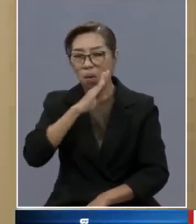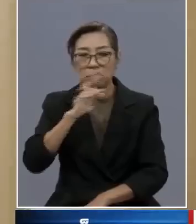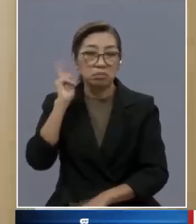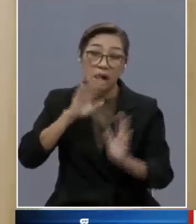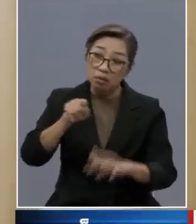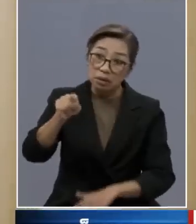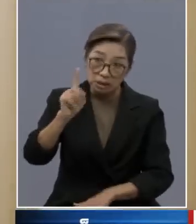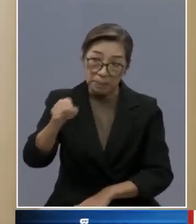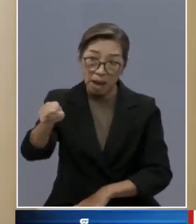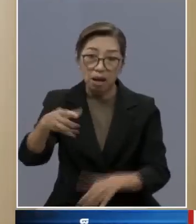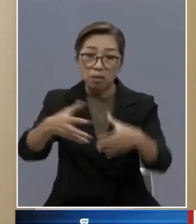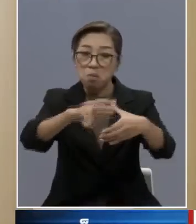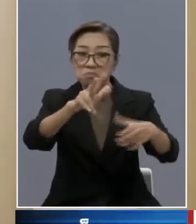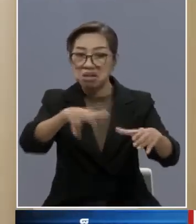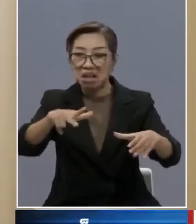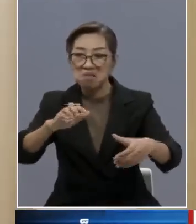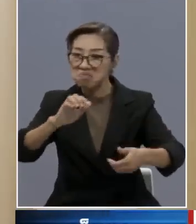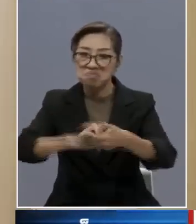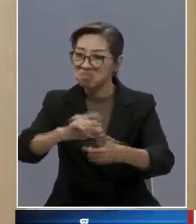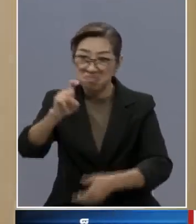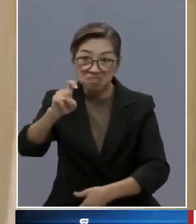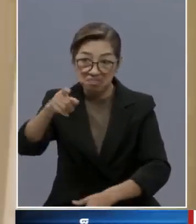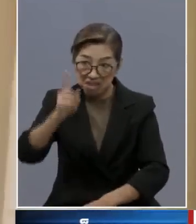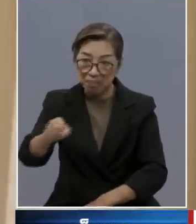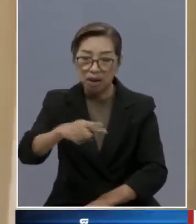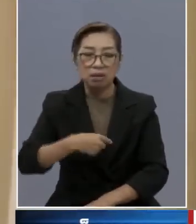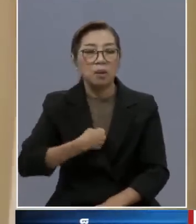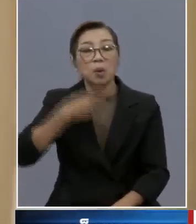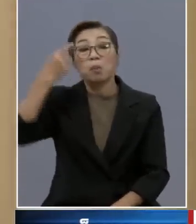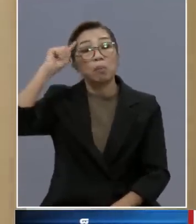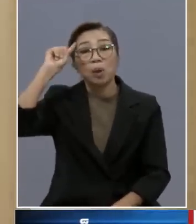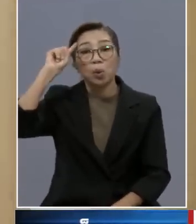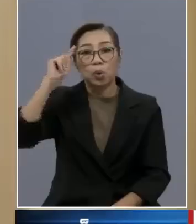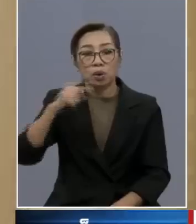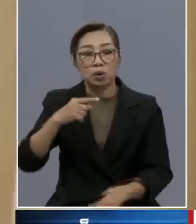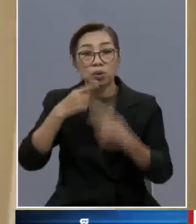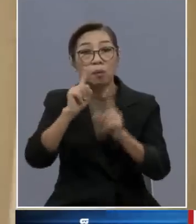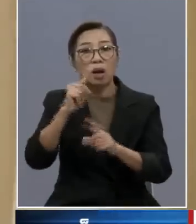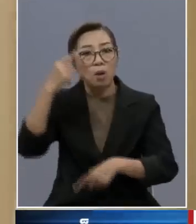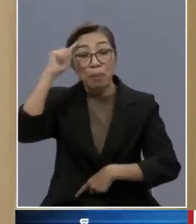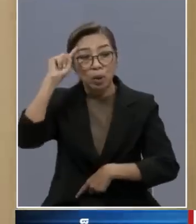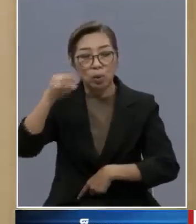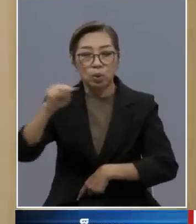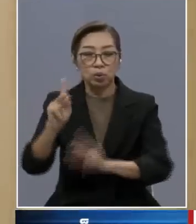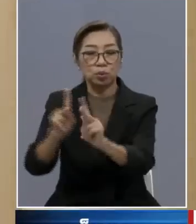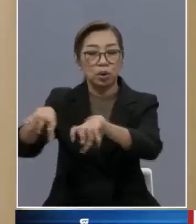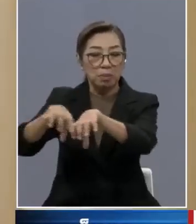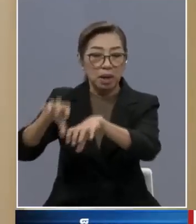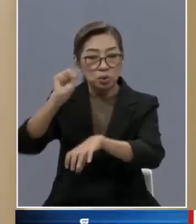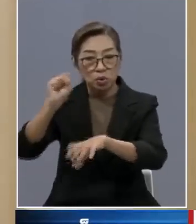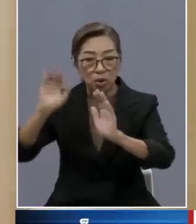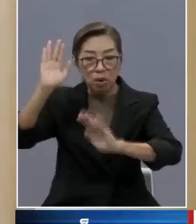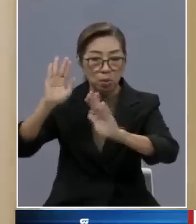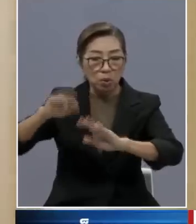มยืนยันว่าจะจับมือกับเพื่อไทยไม่ได้คุณสันติบอกว่าไม่รู้เป็นเรื่องของมติพรรคว่าจะไปร่วมกับใครหรือ